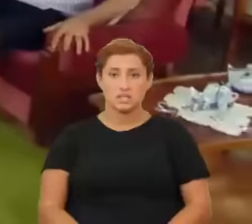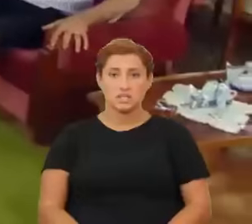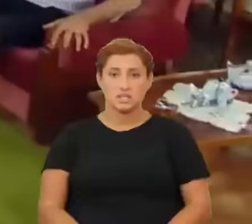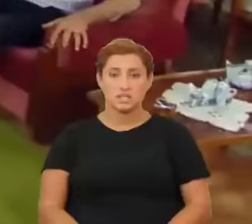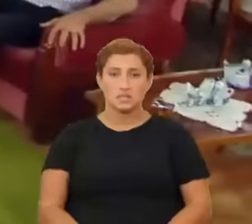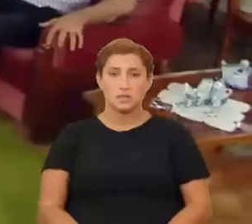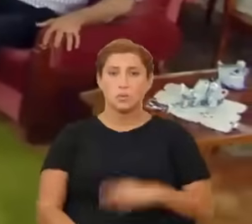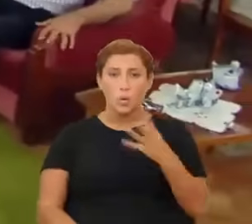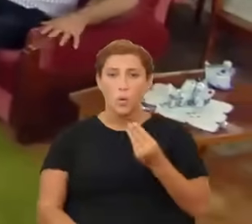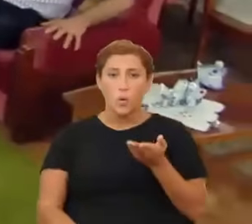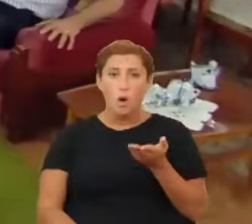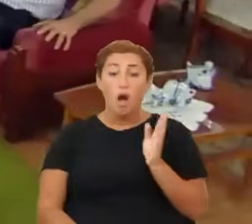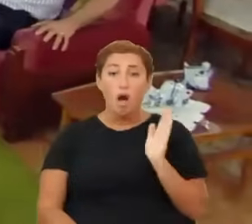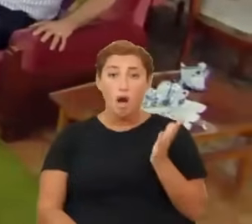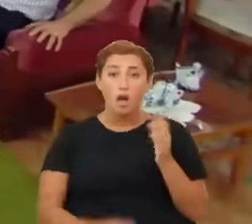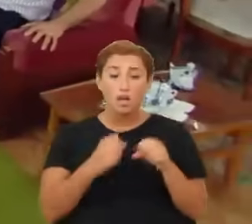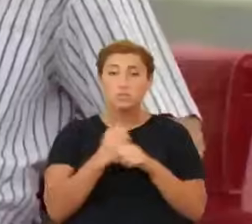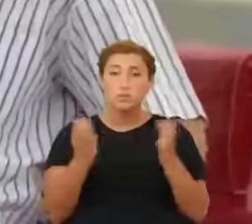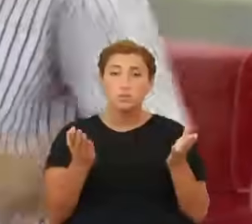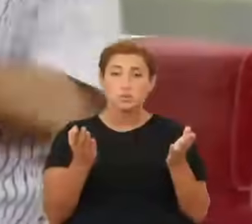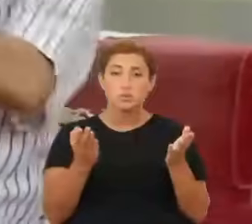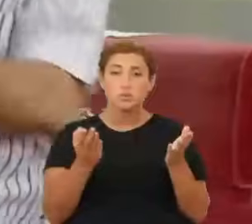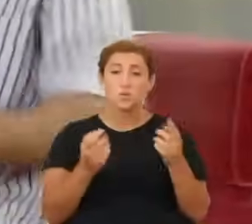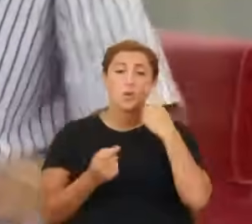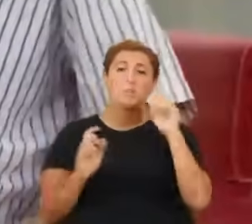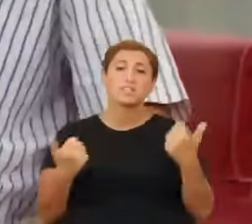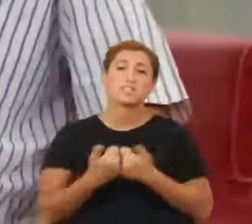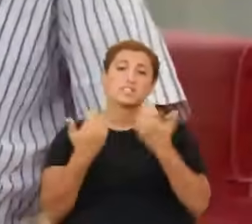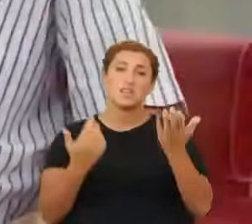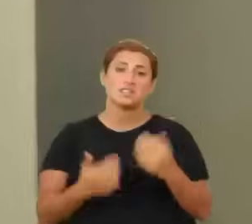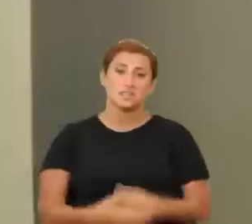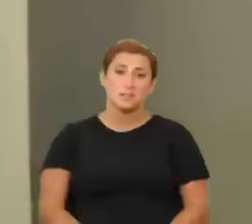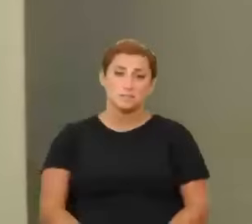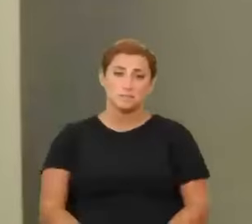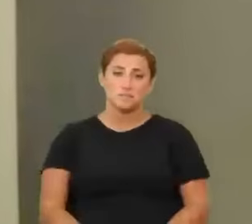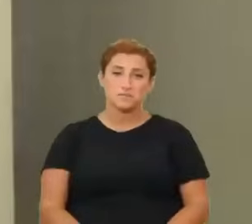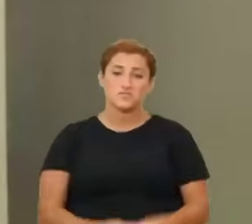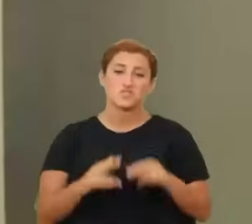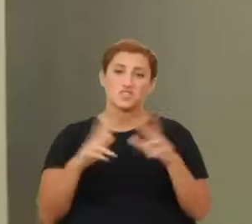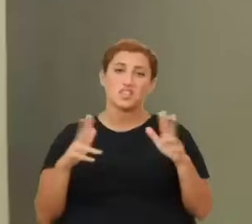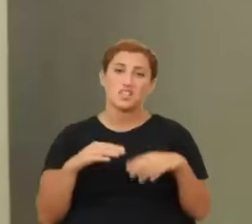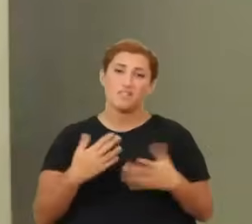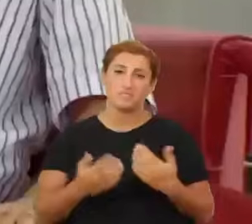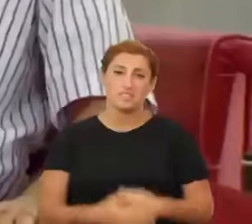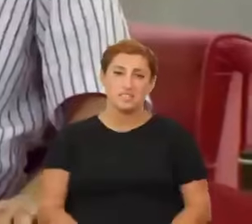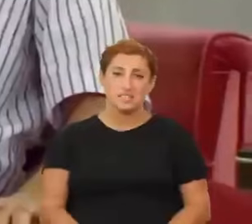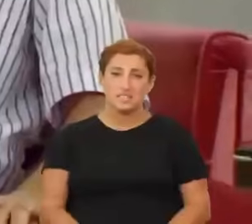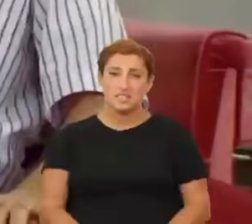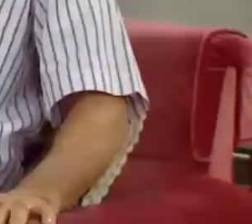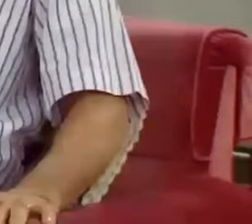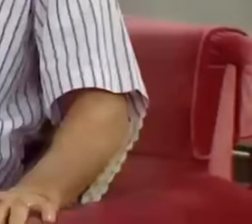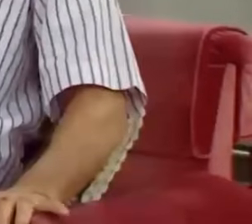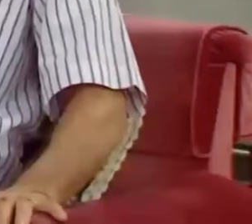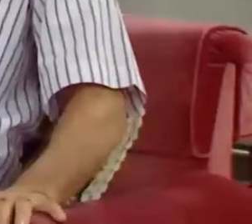Koltuğa tutturdular. Ay ne oluyor? Geçmiş olsun. Ya. Görünmez kaza efendim. Değil mi? Çatlattık ayağı ya.